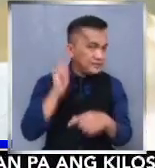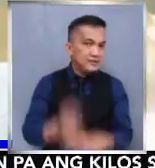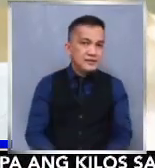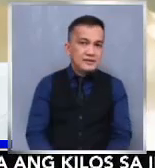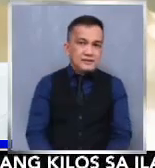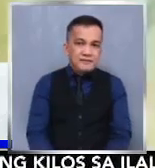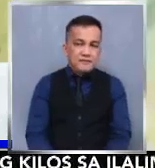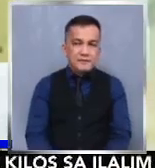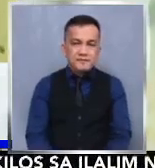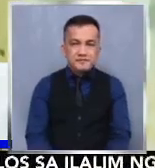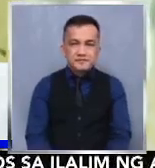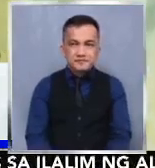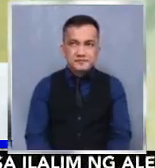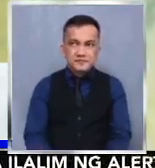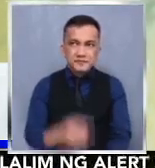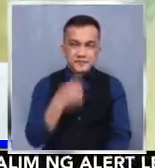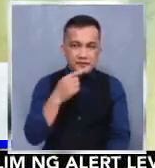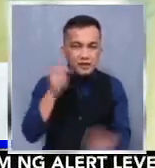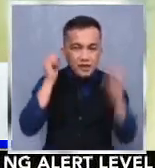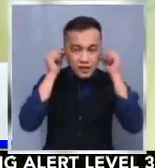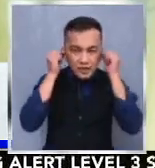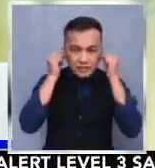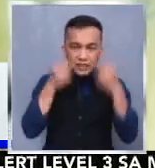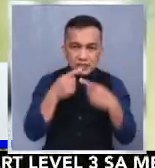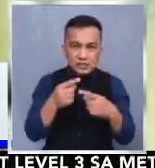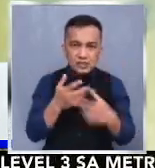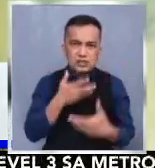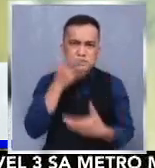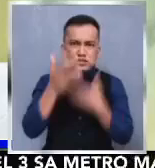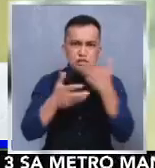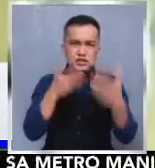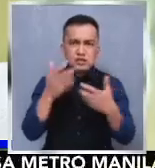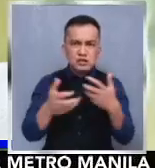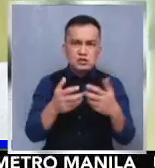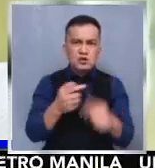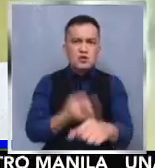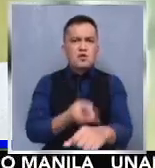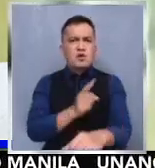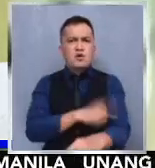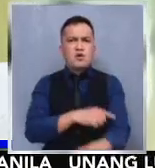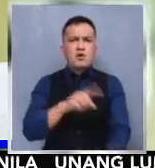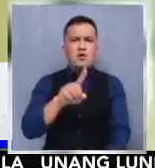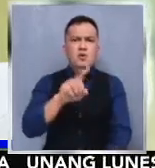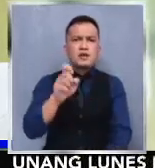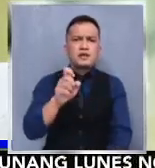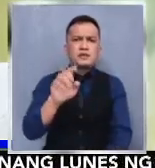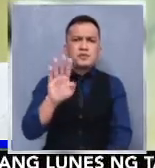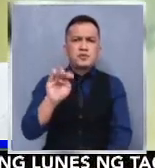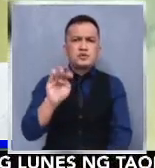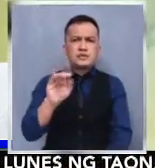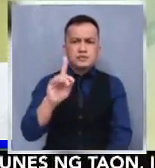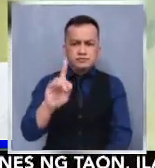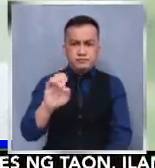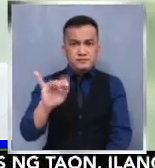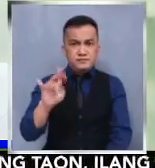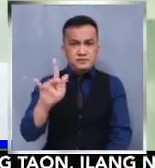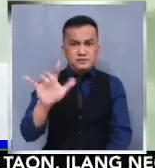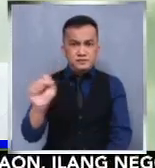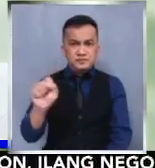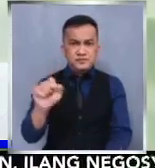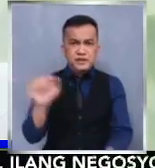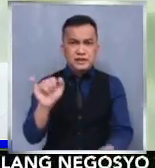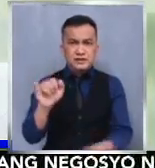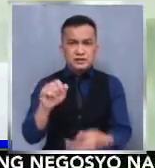Na ang sigaw ng tigre ay talagang napakalakas. Ang lakas nito ay nasa 114 decibels, katumbas ng lakas ng ingay ng isang jet plane. Sa lakas